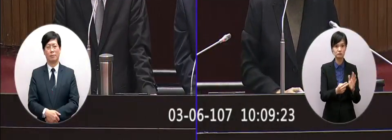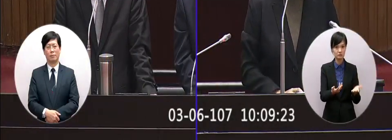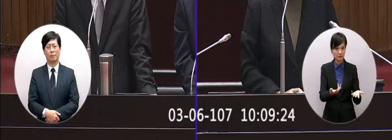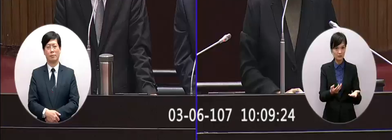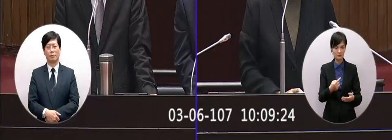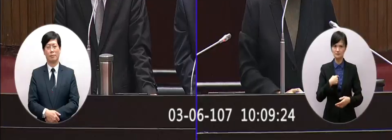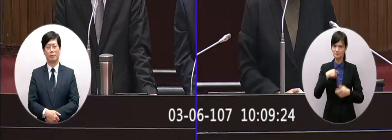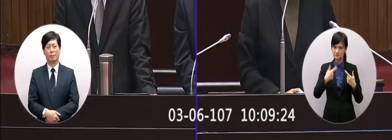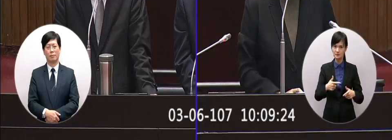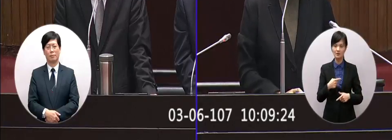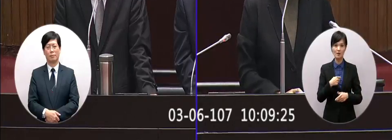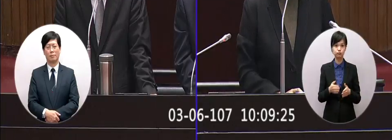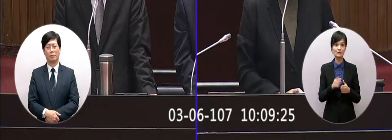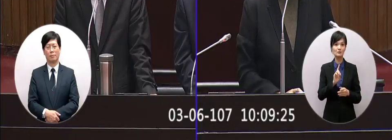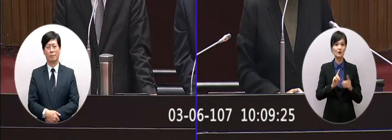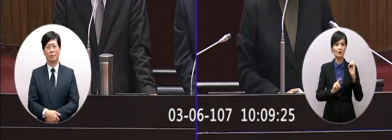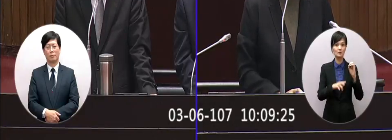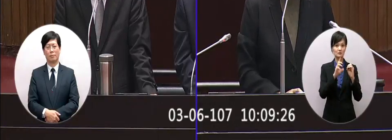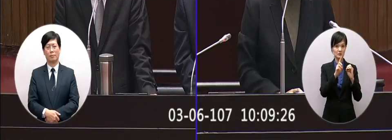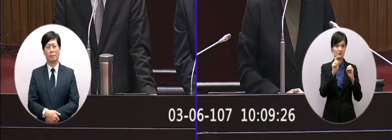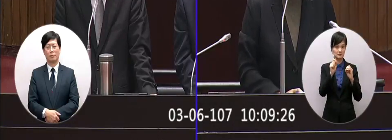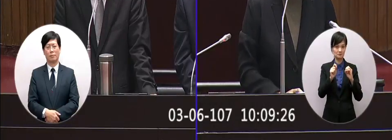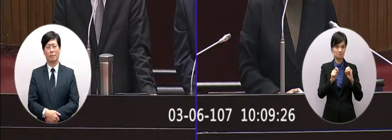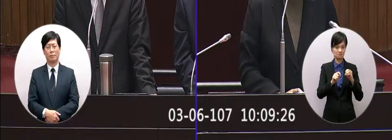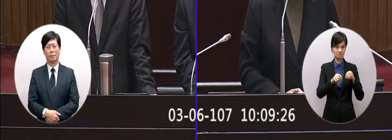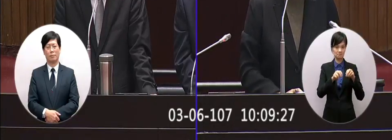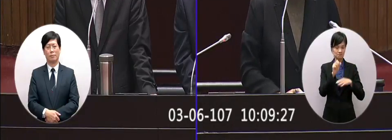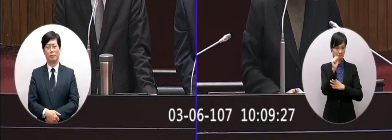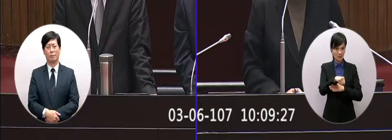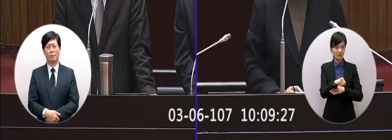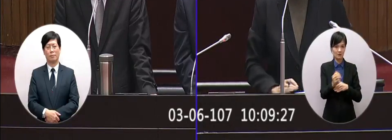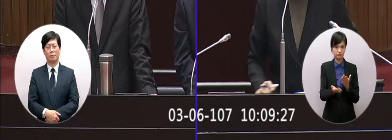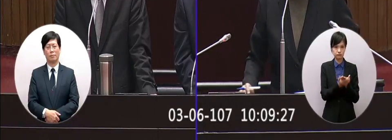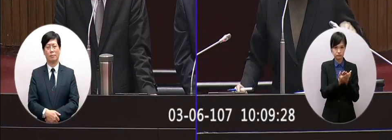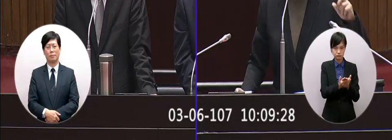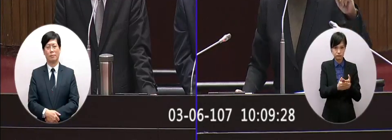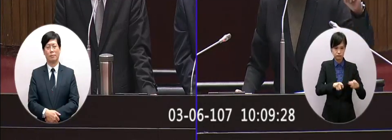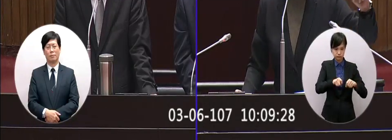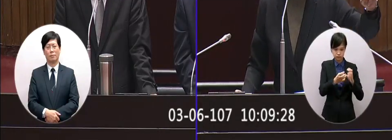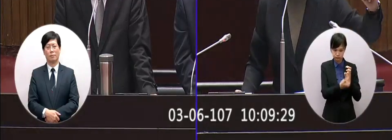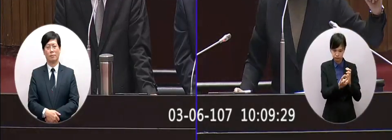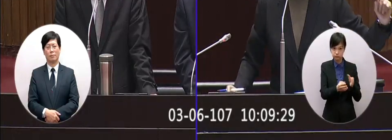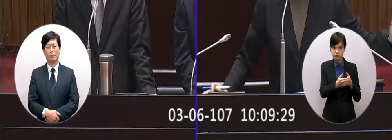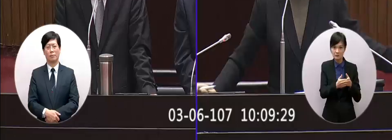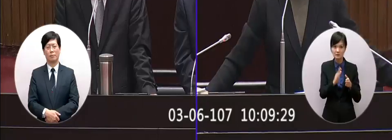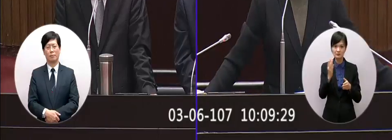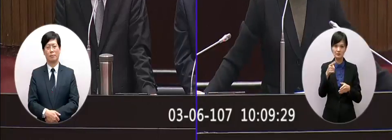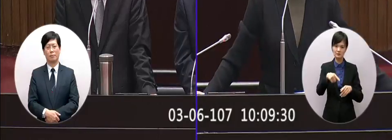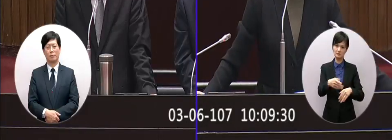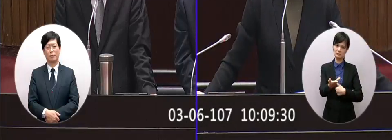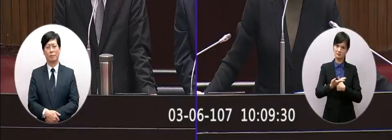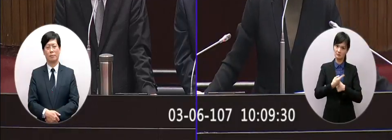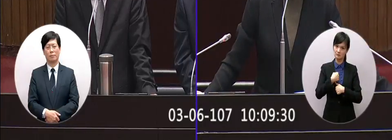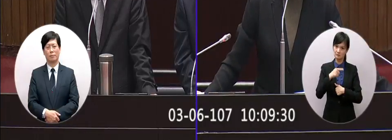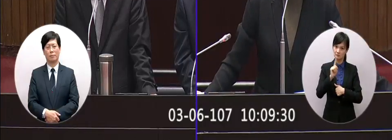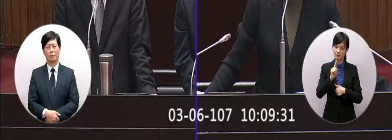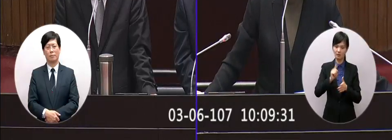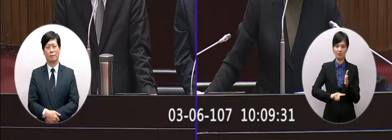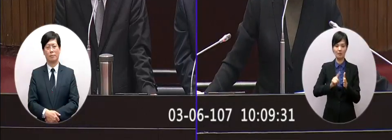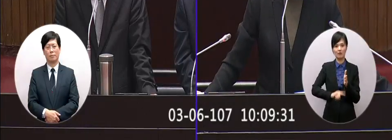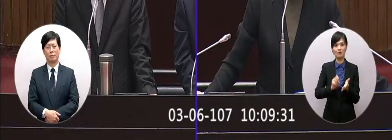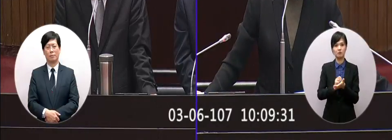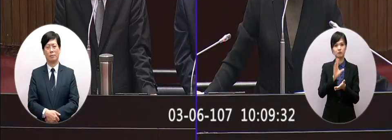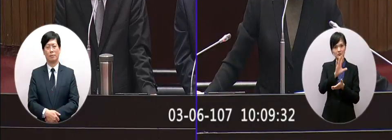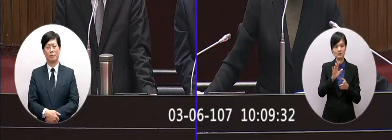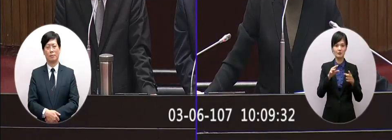核定计划，行政院你们提供的是简报资料。我再问一次，既没有计